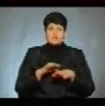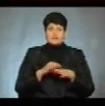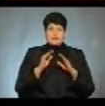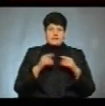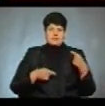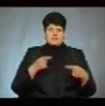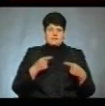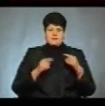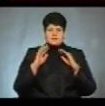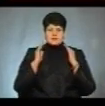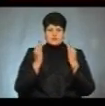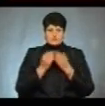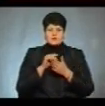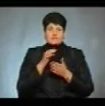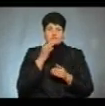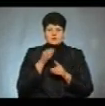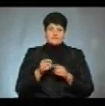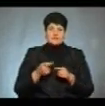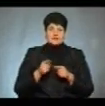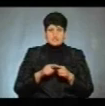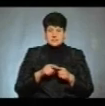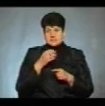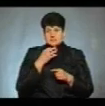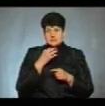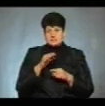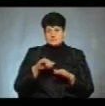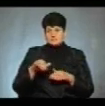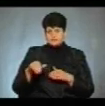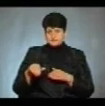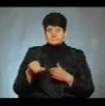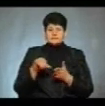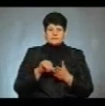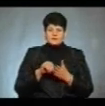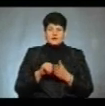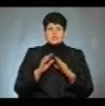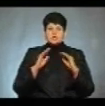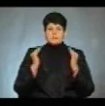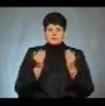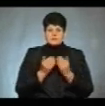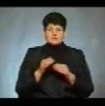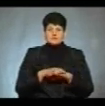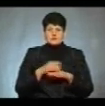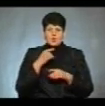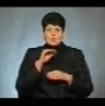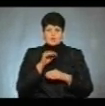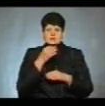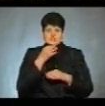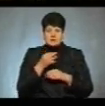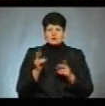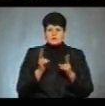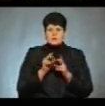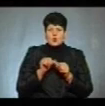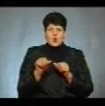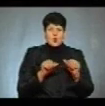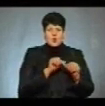стадіоні? Відповідь на це запитання в ЦВК пообіцяли оприлюднити згодом. Представники ж штабів і Суспільного мовника сказали, зустрінуться окремо для